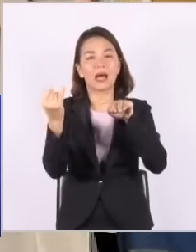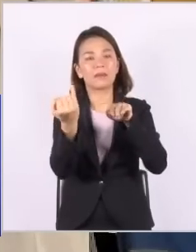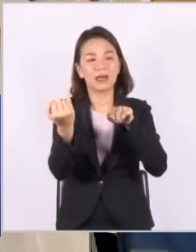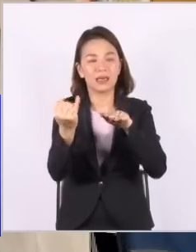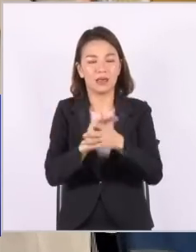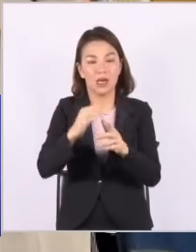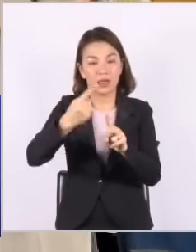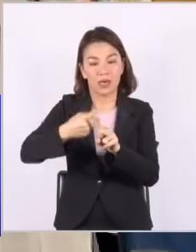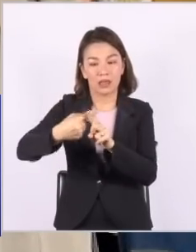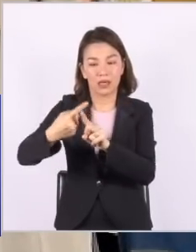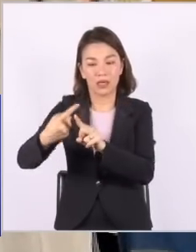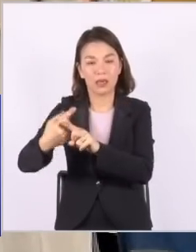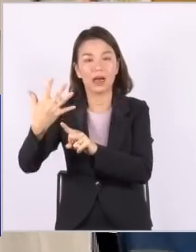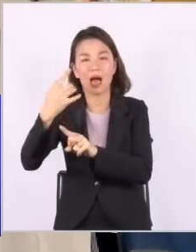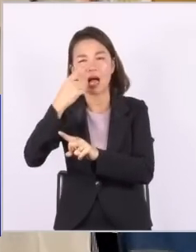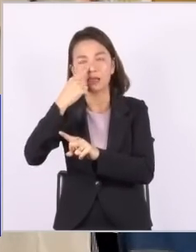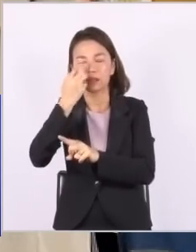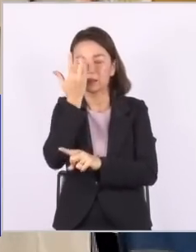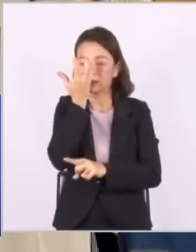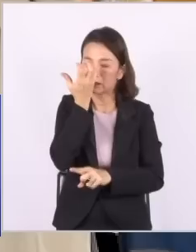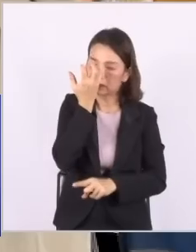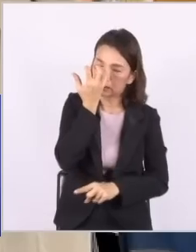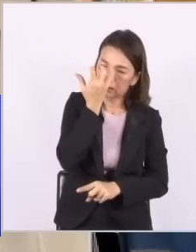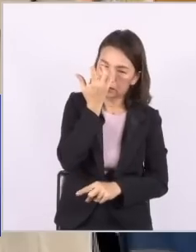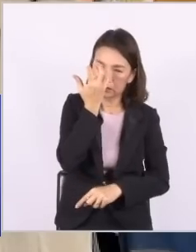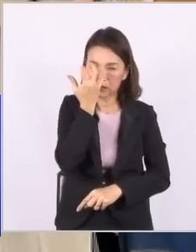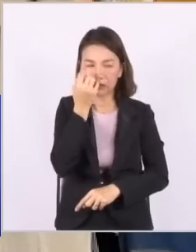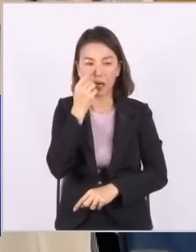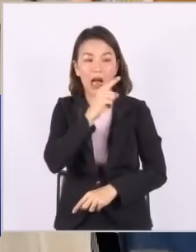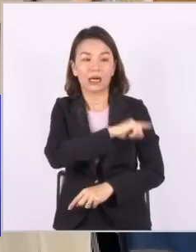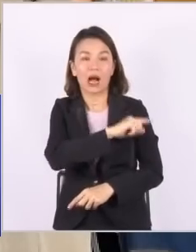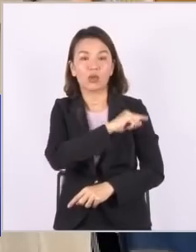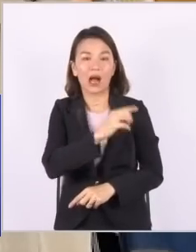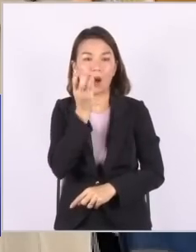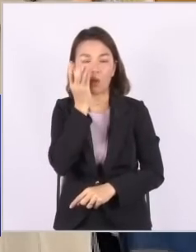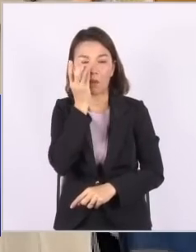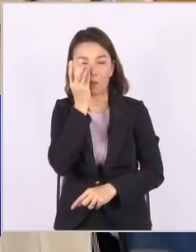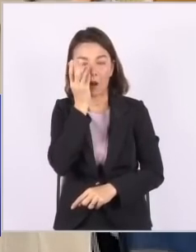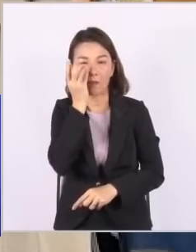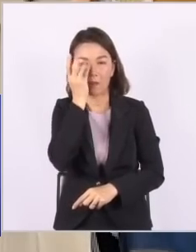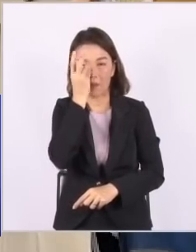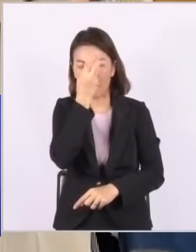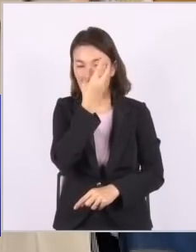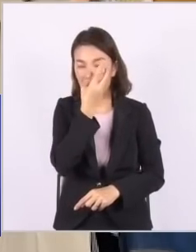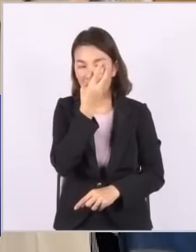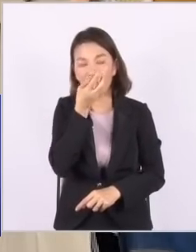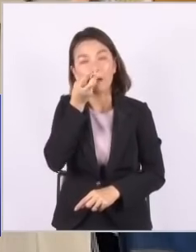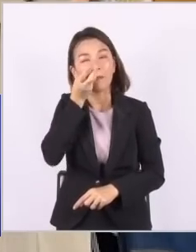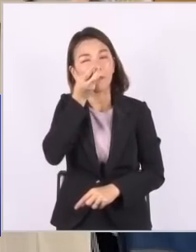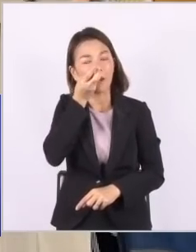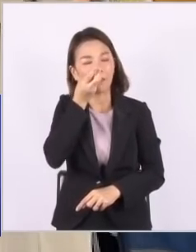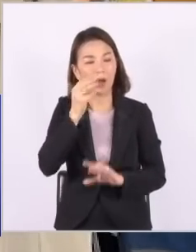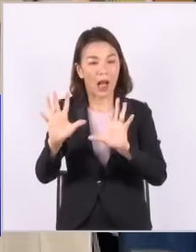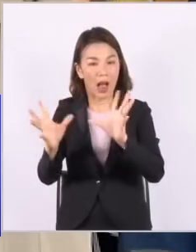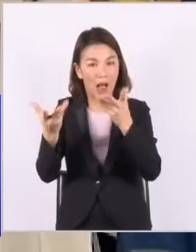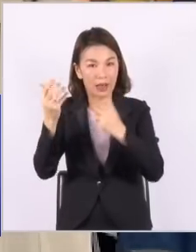ขณะนี้เจ็บจมูกฮะปวดบาดแผลมีตุ่มขาวๆเหมือนหนองขึ้นมายังไม่หายเอาสิอีกคนนึงน